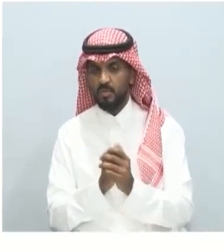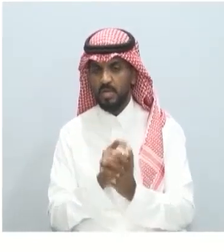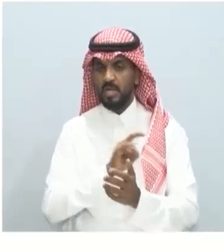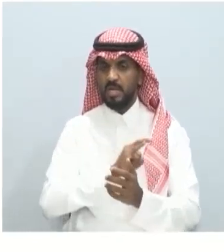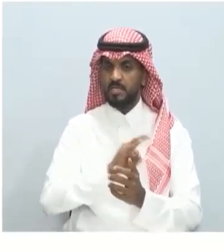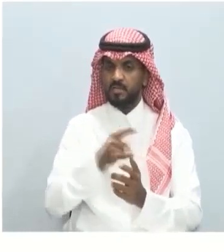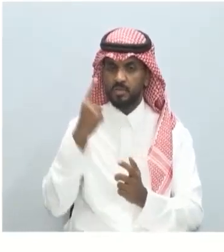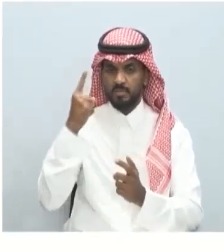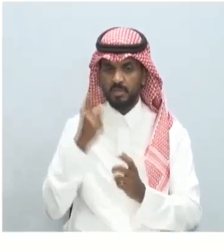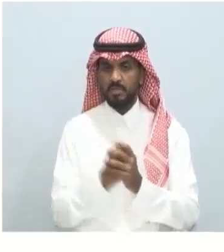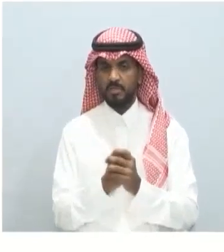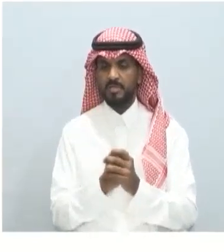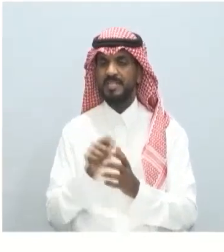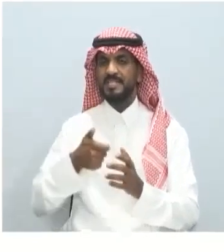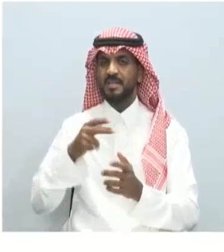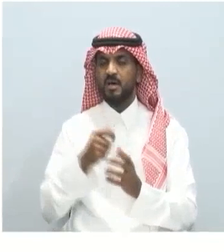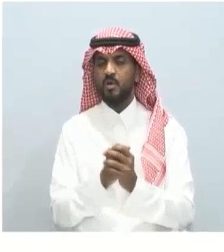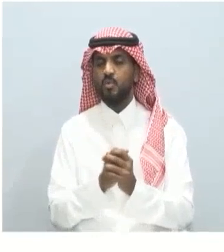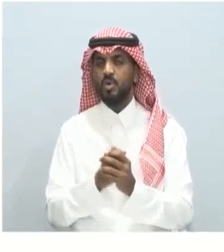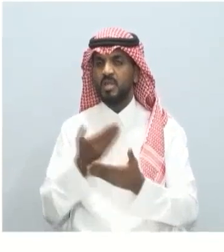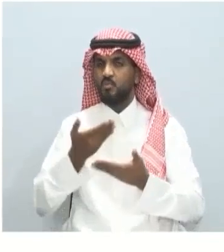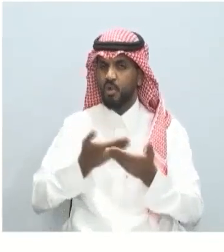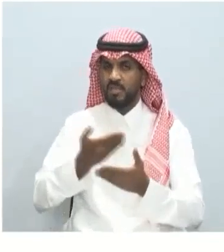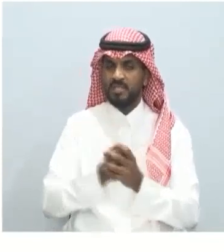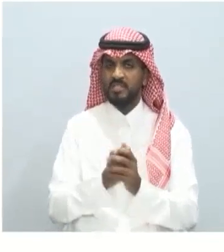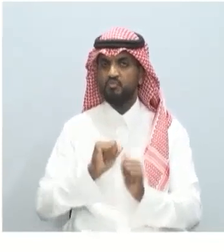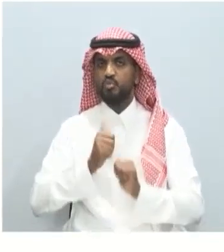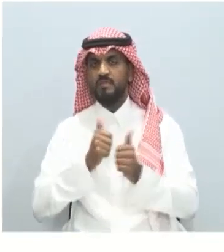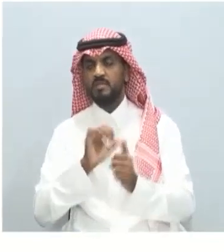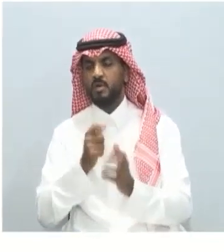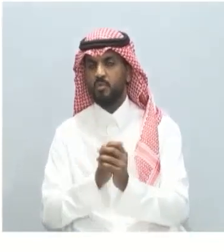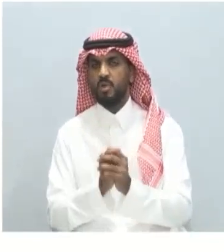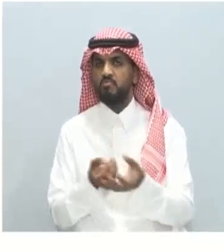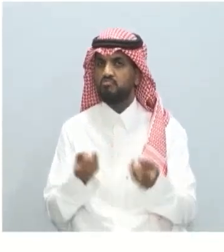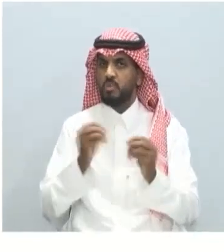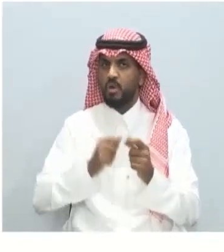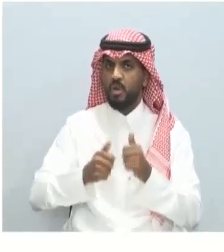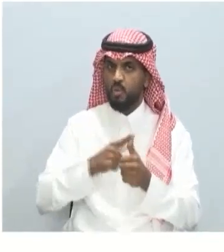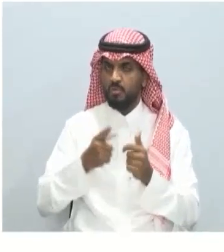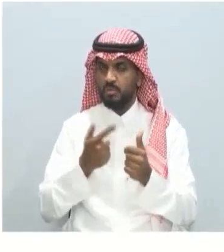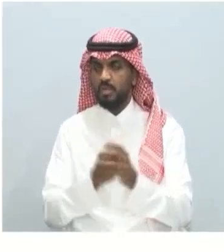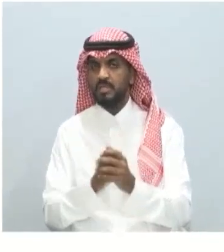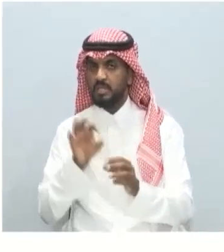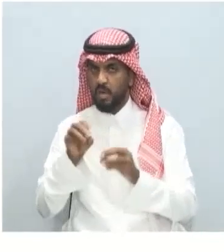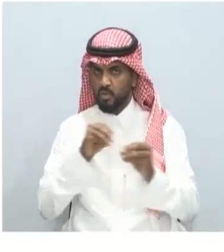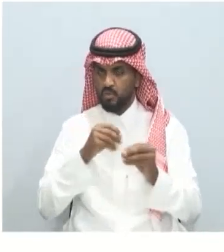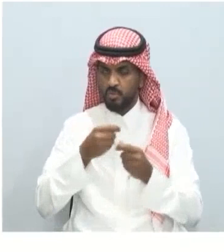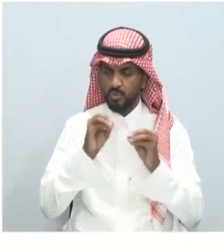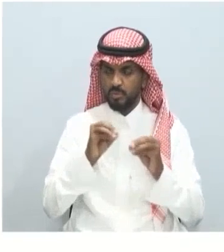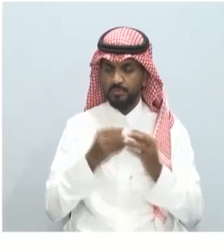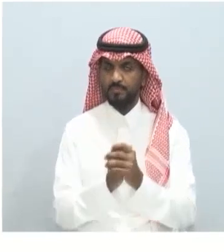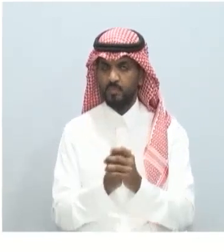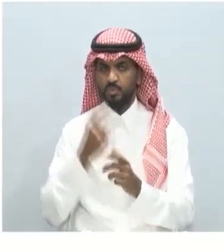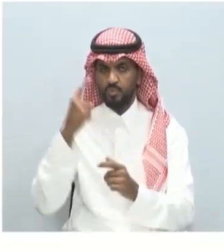كل سماع اصغاء وان المحادثه ليست منافسه ولا مغالبه انما هي ان تاخذ وتعطي وان